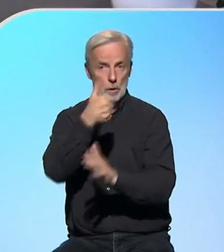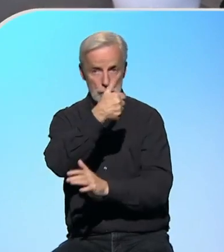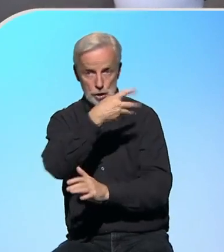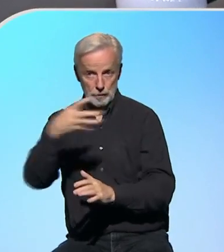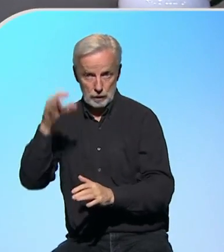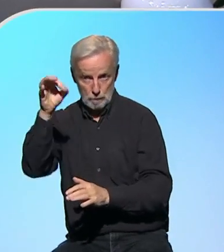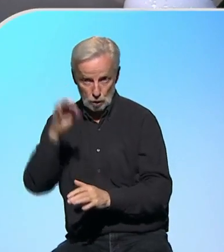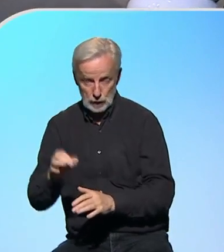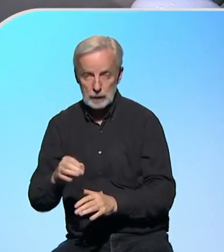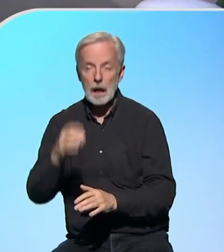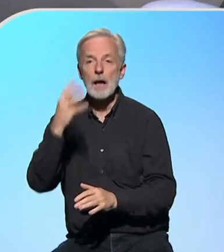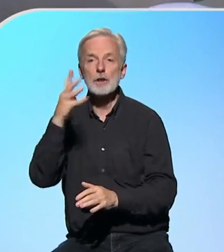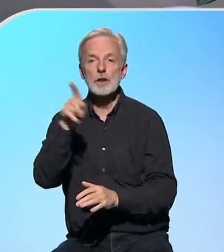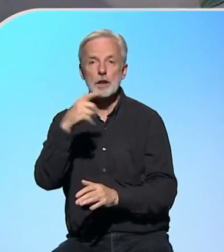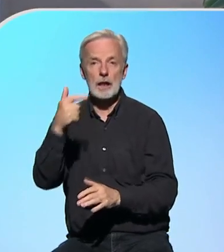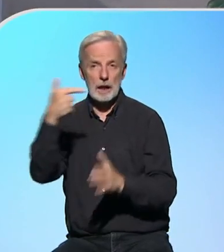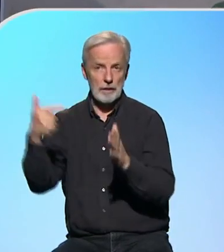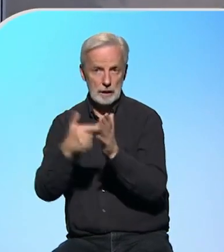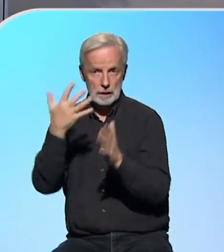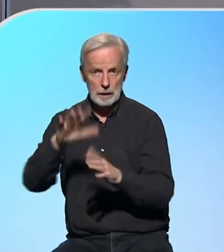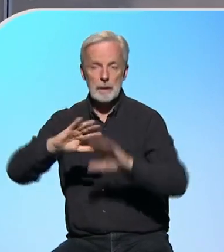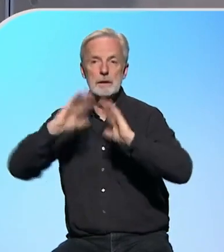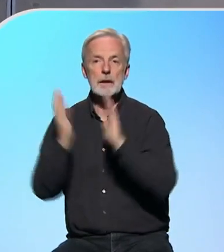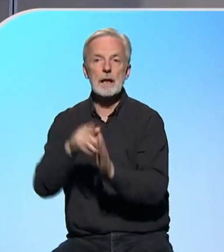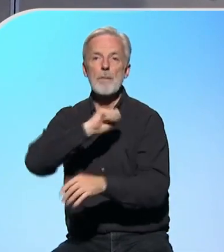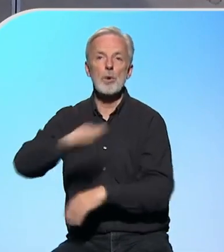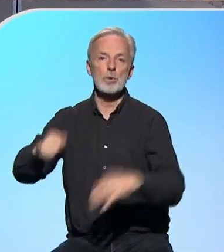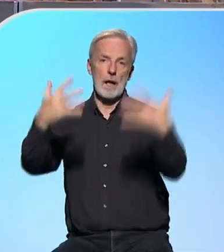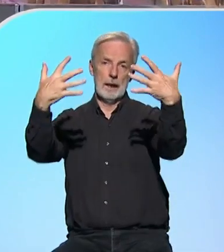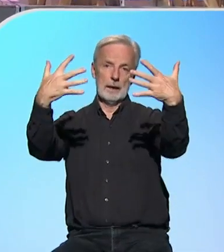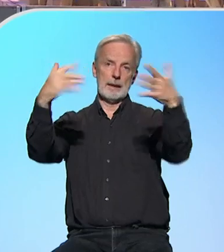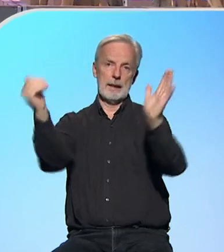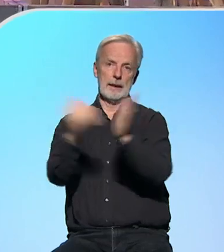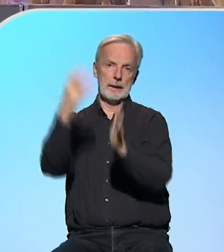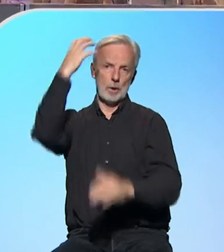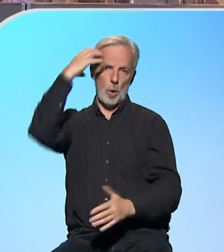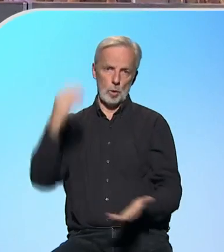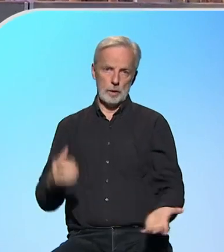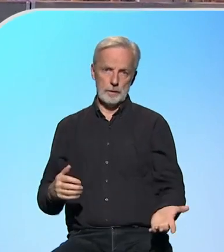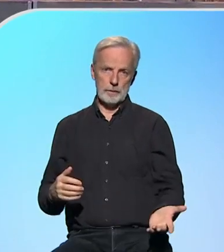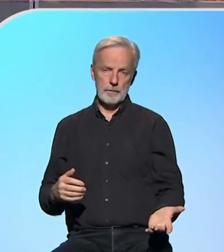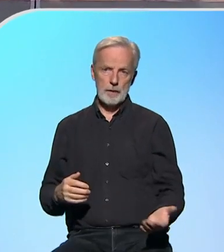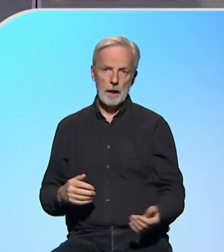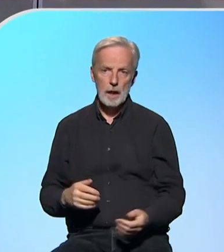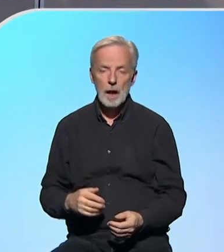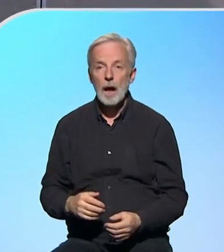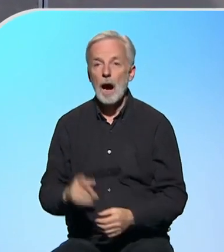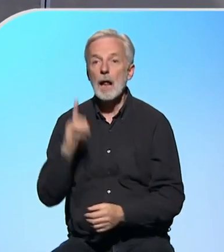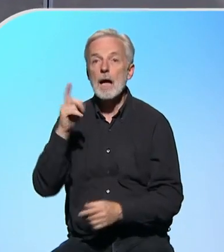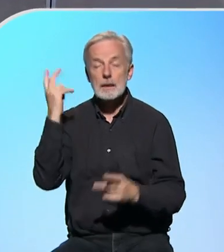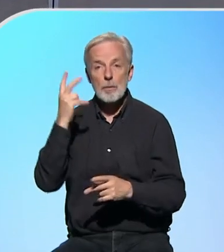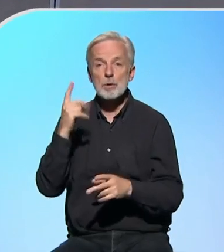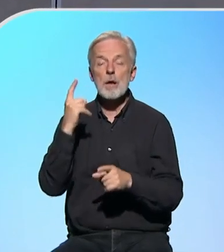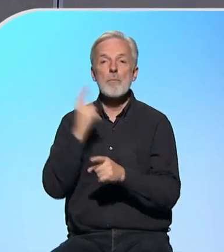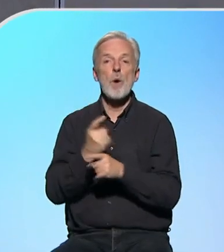znamená 4×2,5 tisíce, to znamená 10 tisíc korun maximálně. Mm-hmm. Samozřejmě jenom tehdy, když jim opravdu vznikne ten náklad,